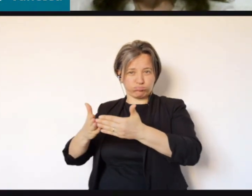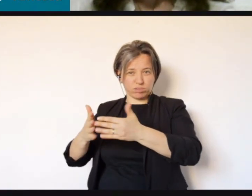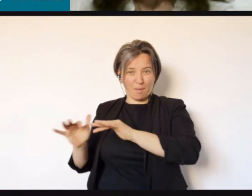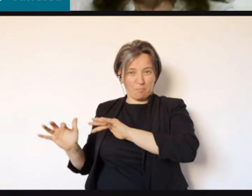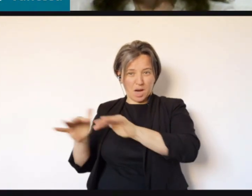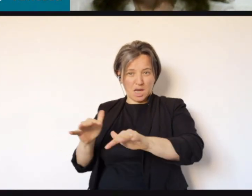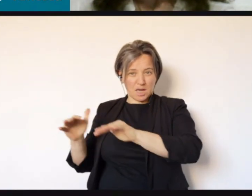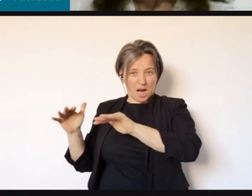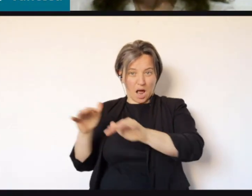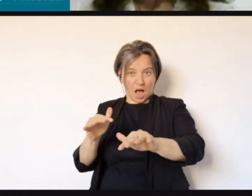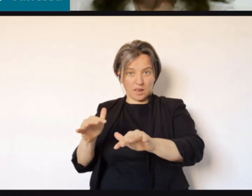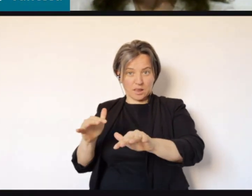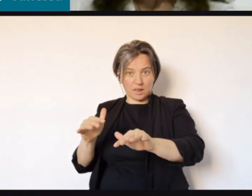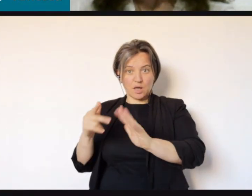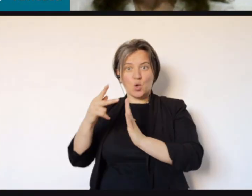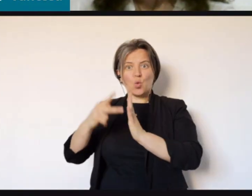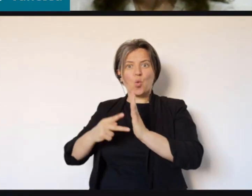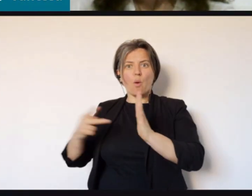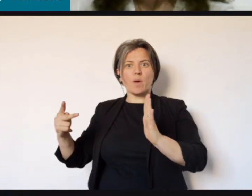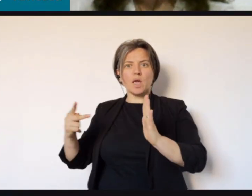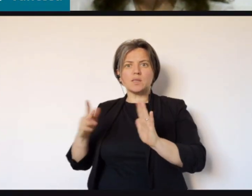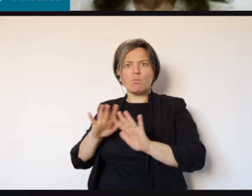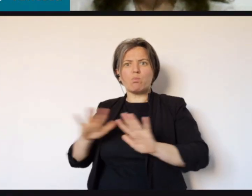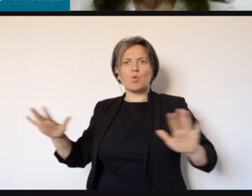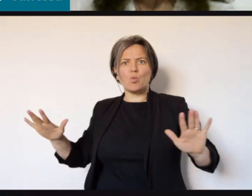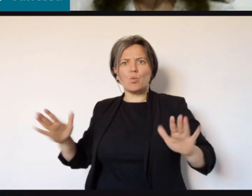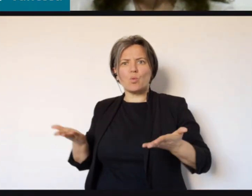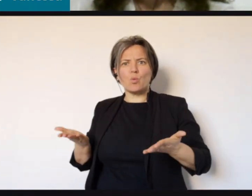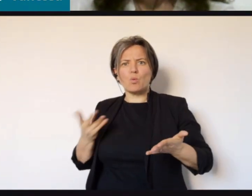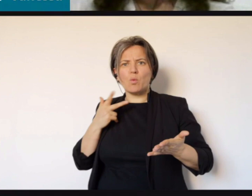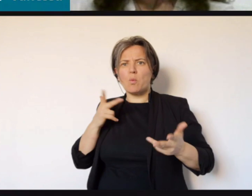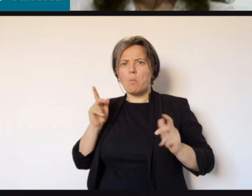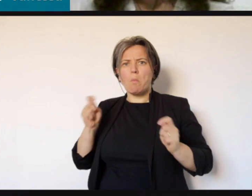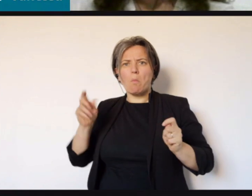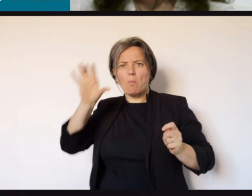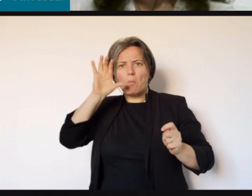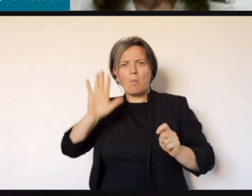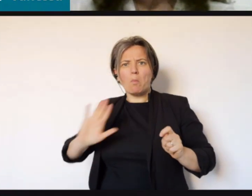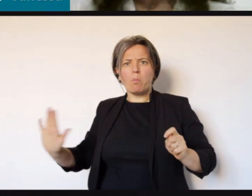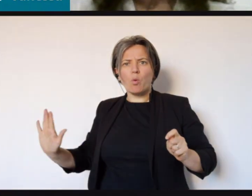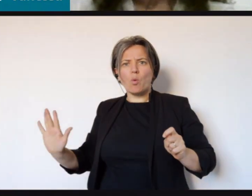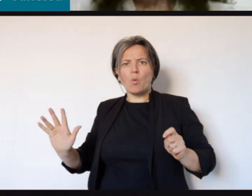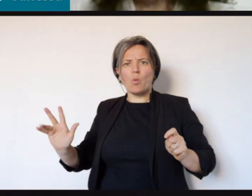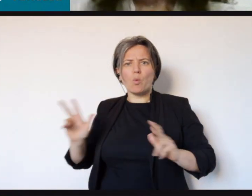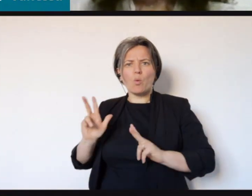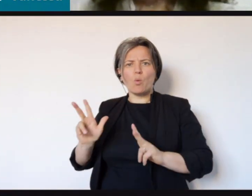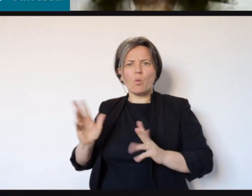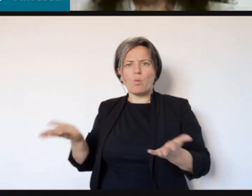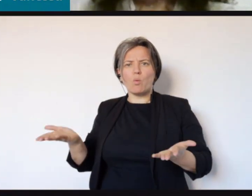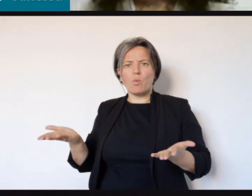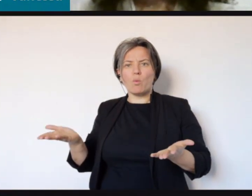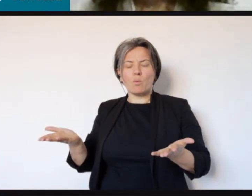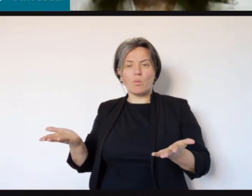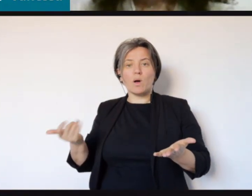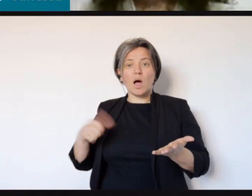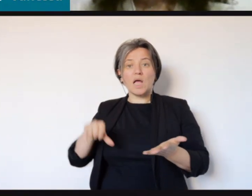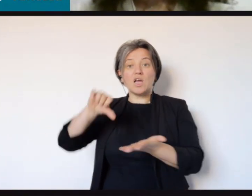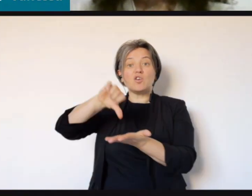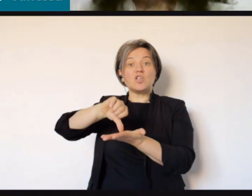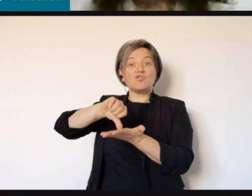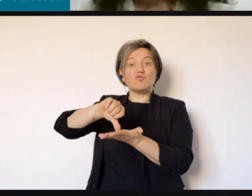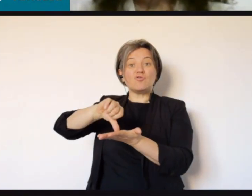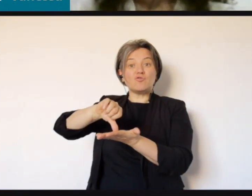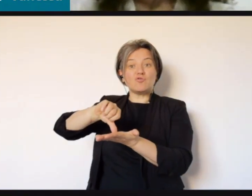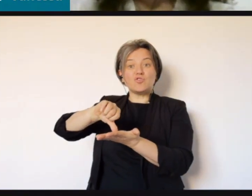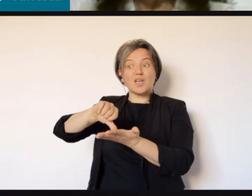per 2 mesi praticamente sono scomparsi dalle cronache, senza ricordare che per esempio